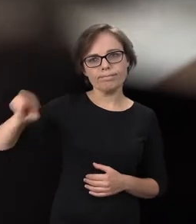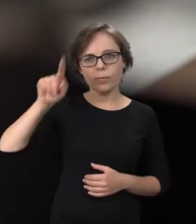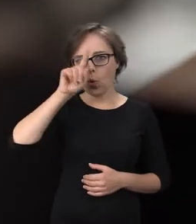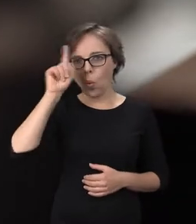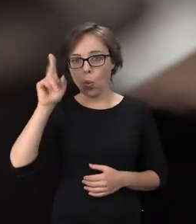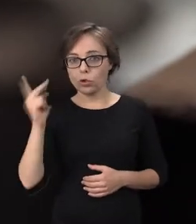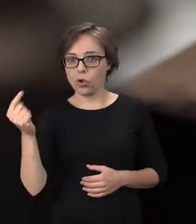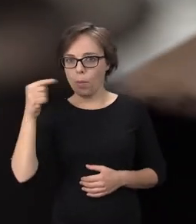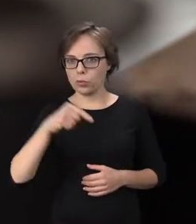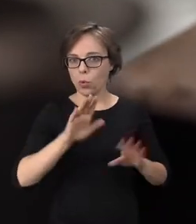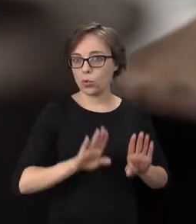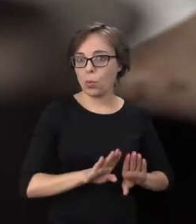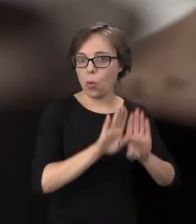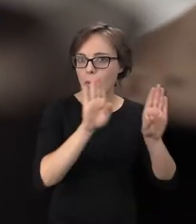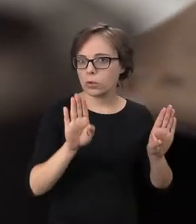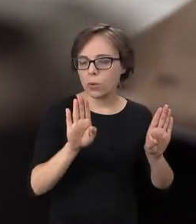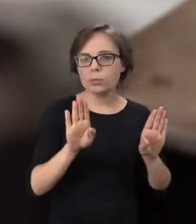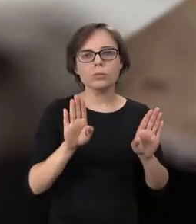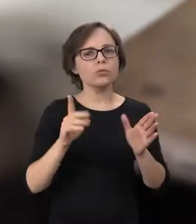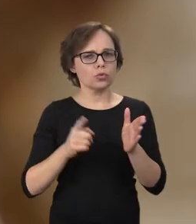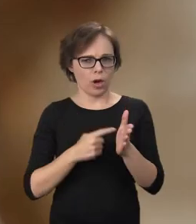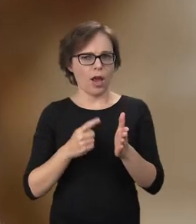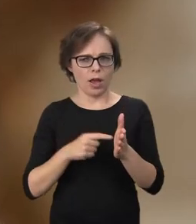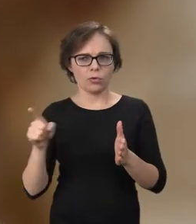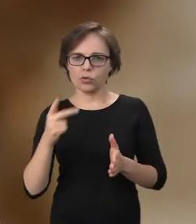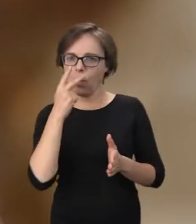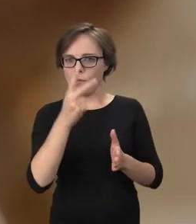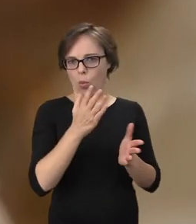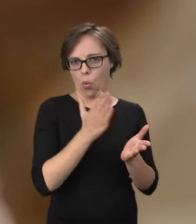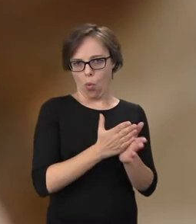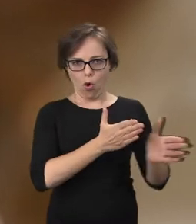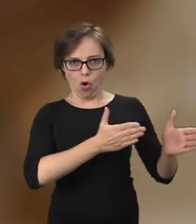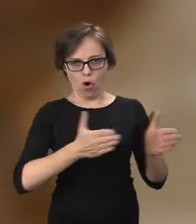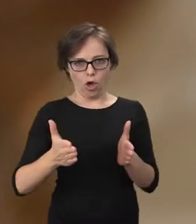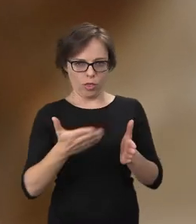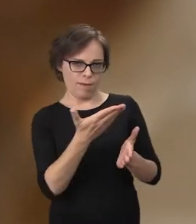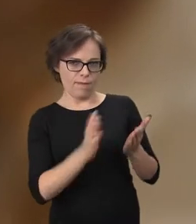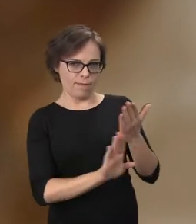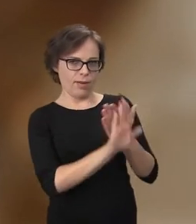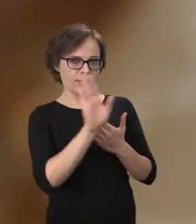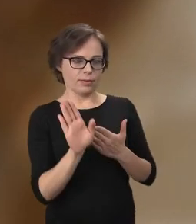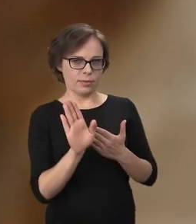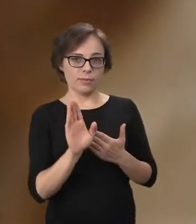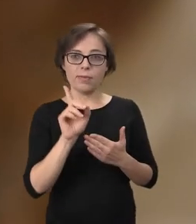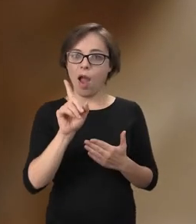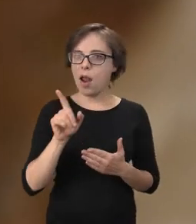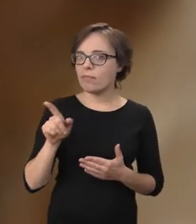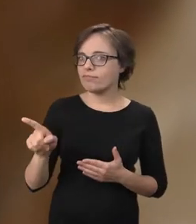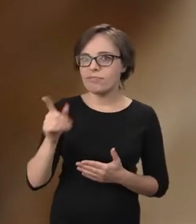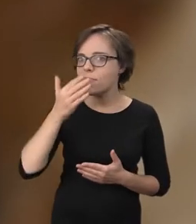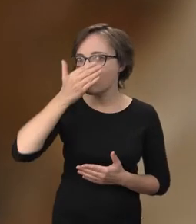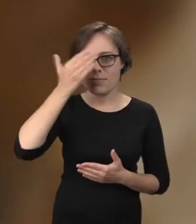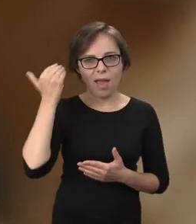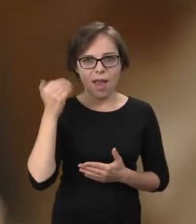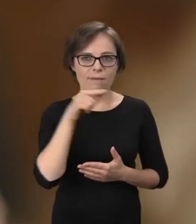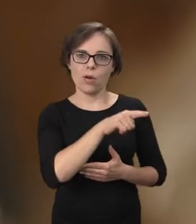zwiedzający, przychodzący do muzeum często dostaje już jakby na wystawie gotowy produkt. Nie wie,